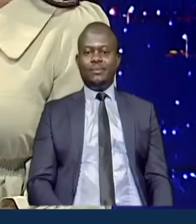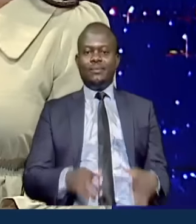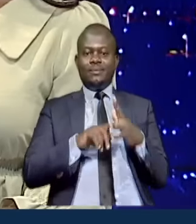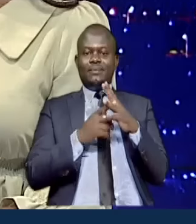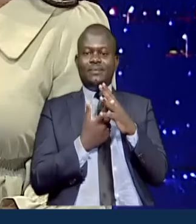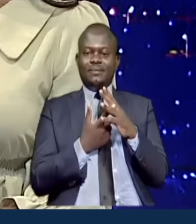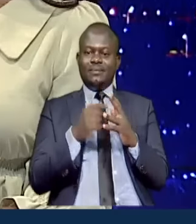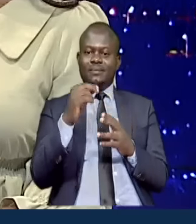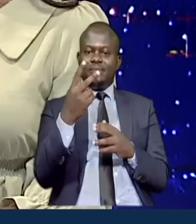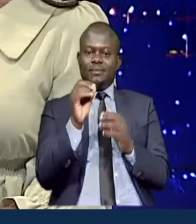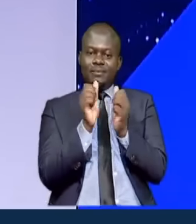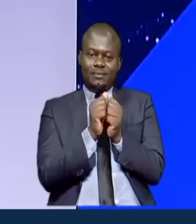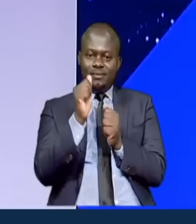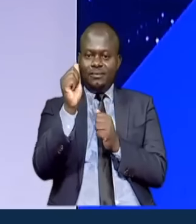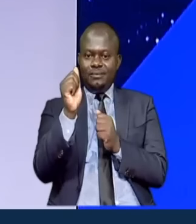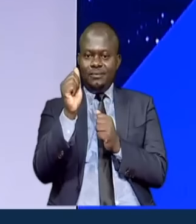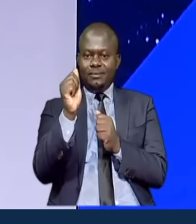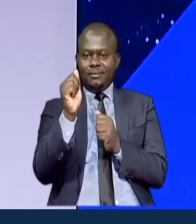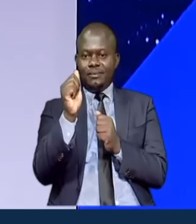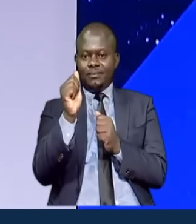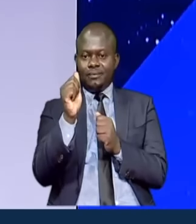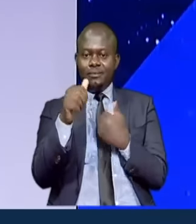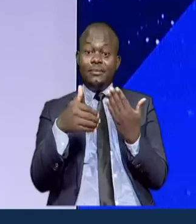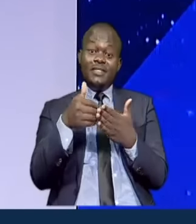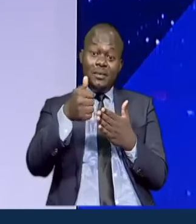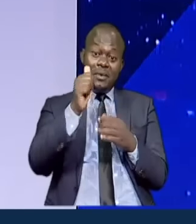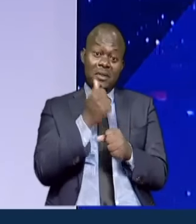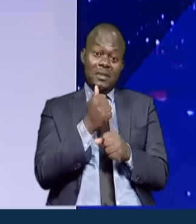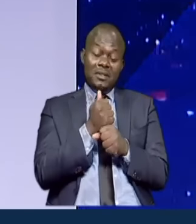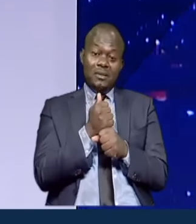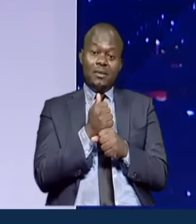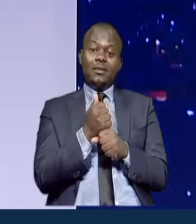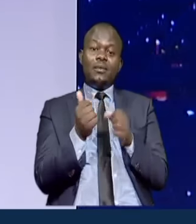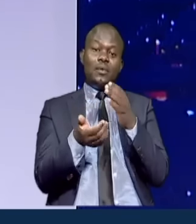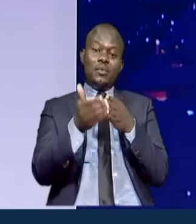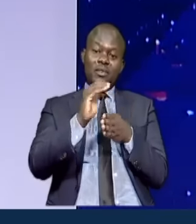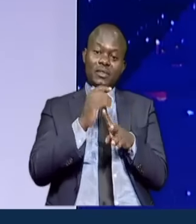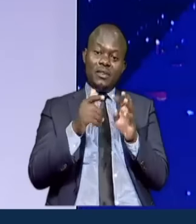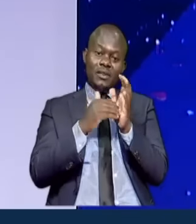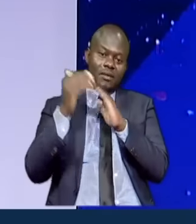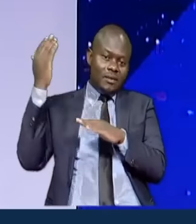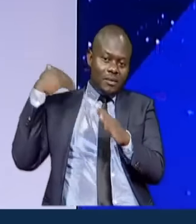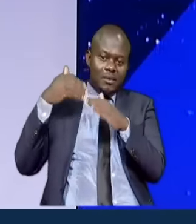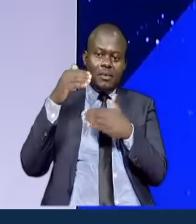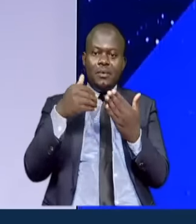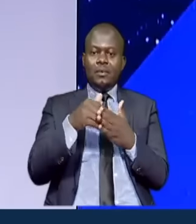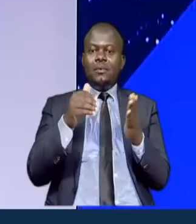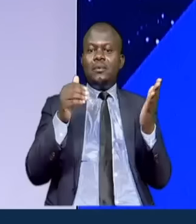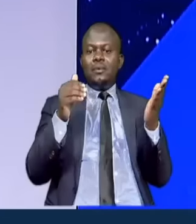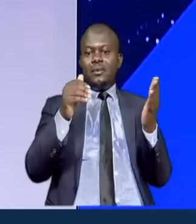Nabitangiye 2015. 2015 nibwo nabikoze ariko nk'umwuga ariko nabitangiye kera muri Sunday